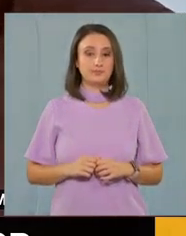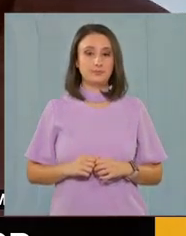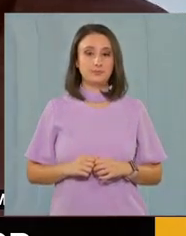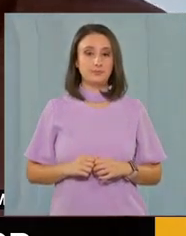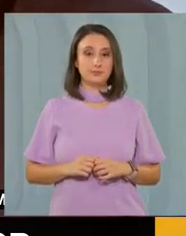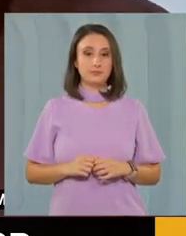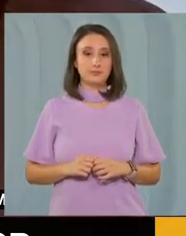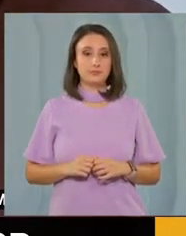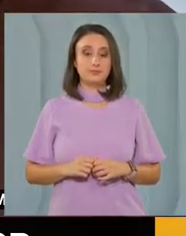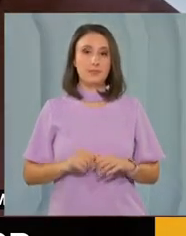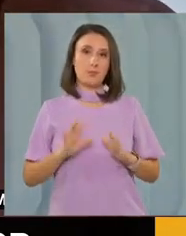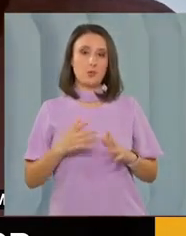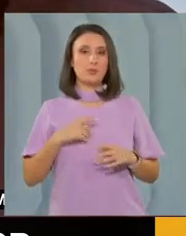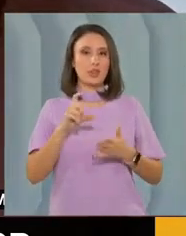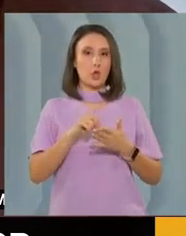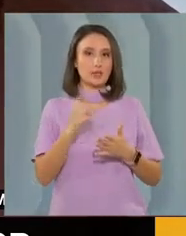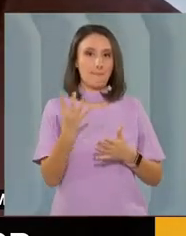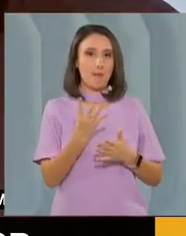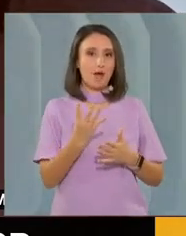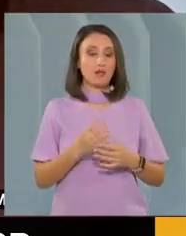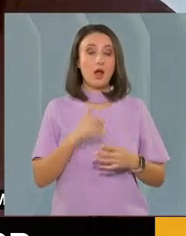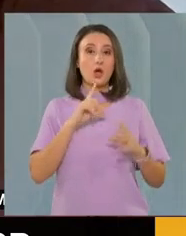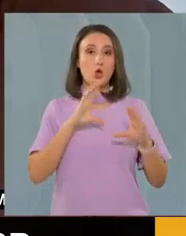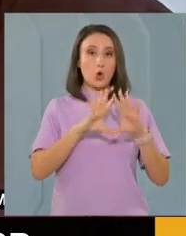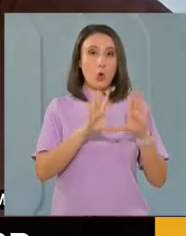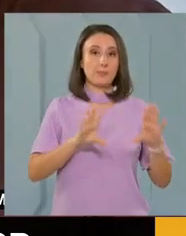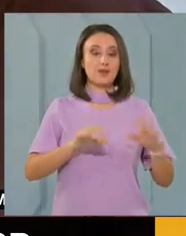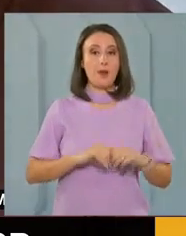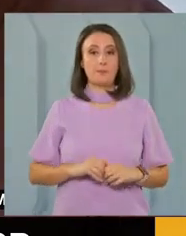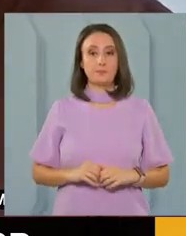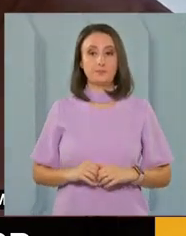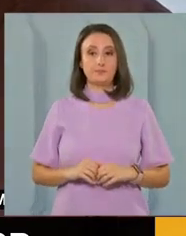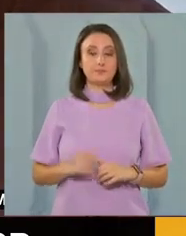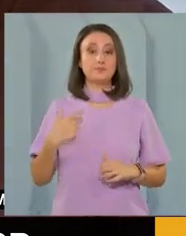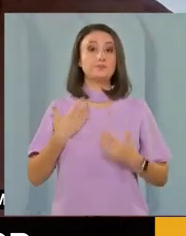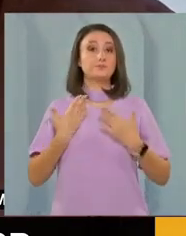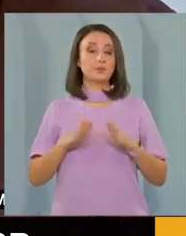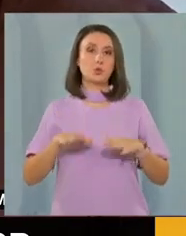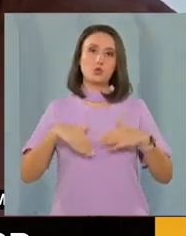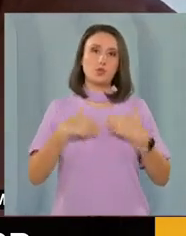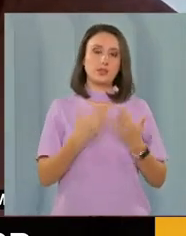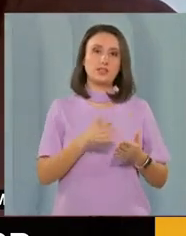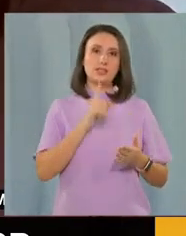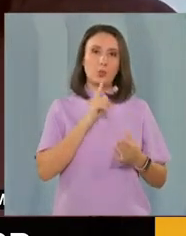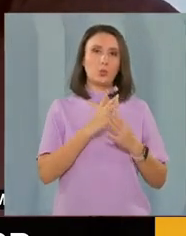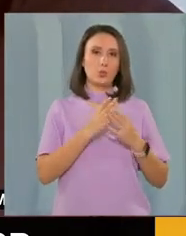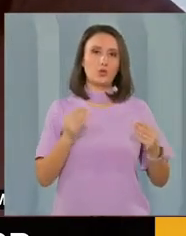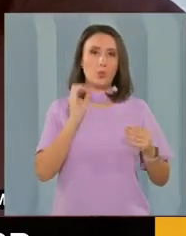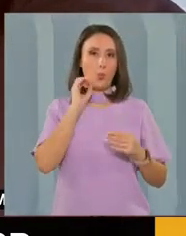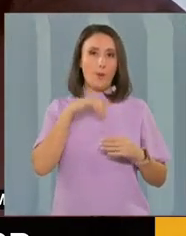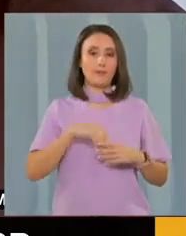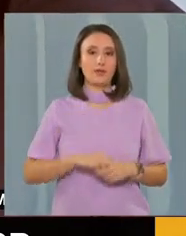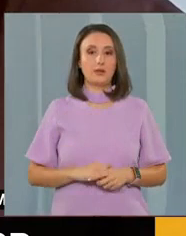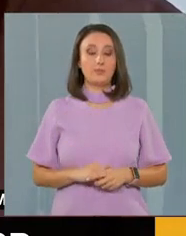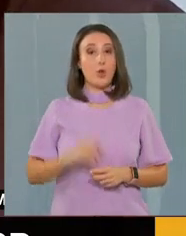parohie o posibilă doza patra care în România a început să se administreze doar la foarte puțină lume